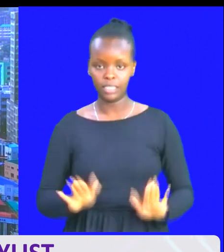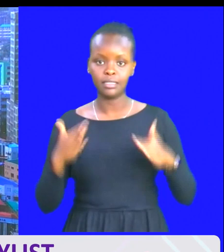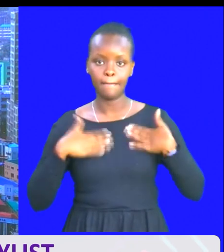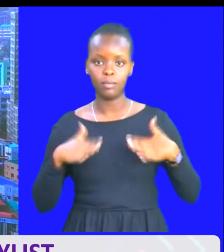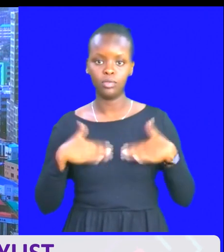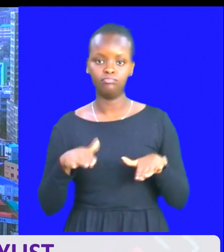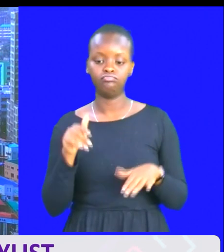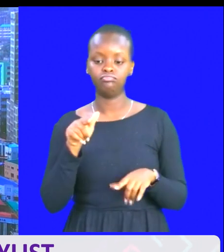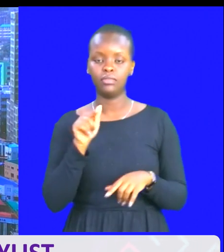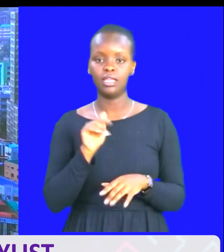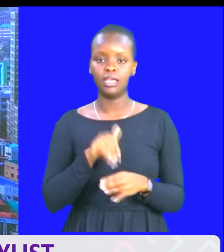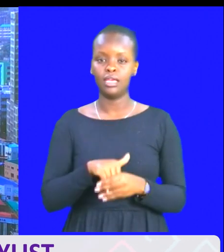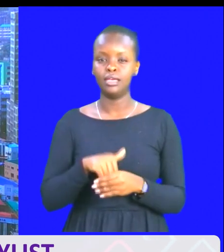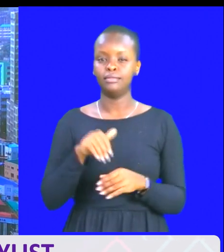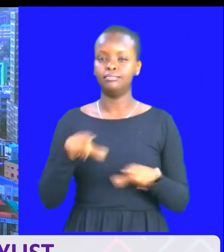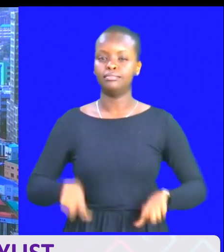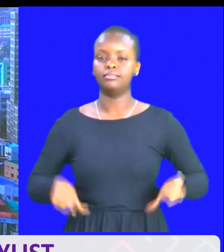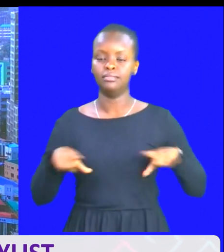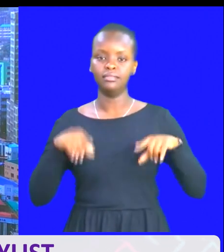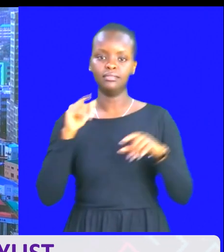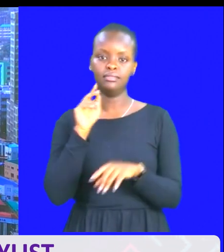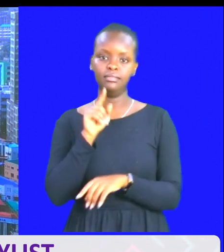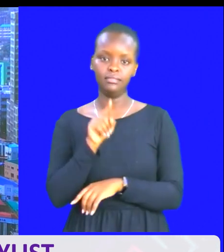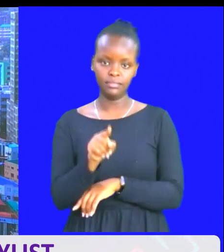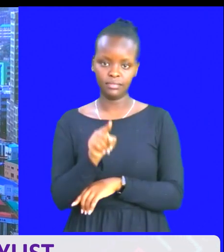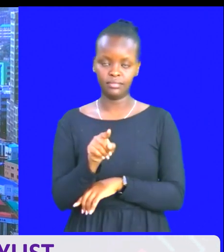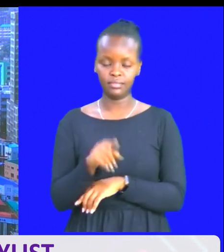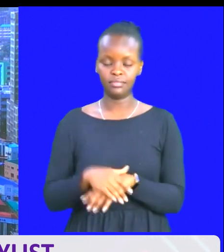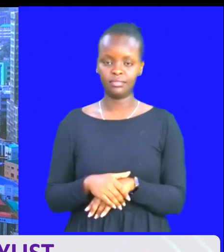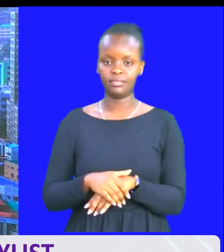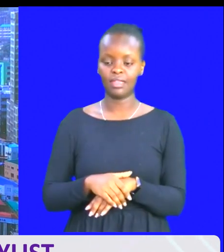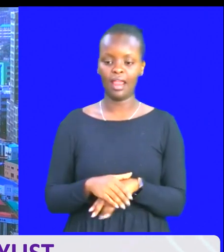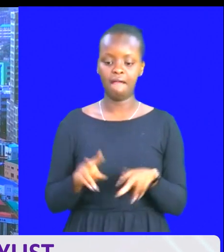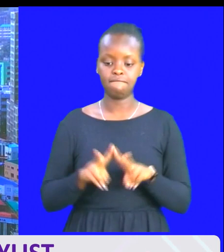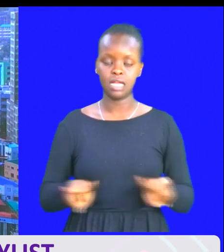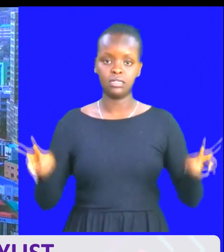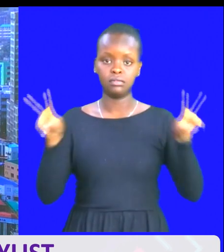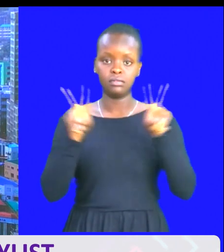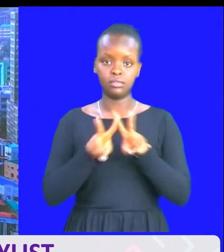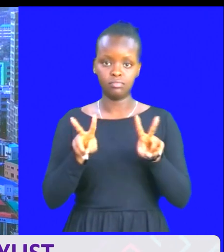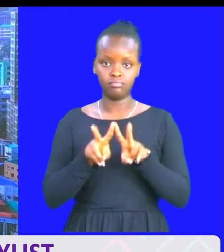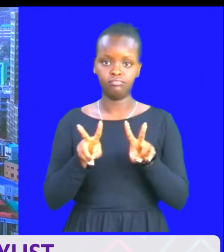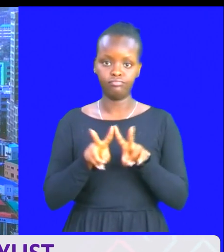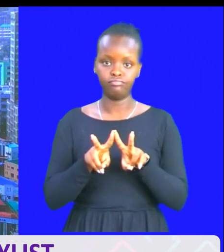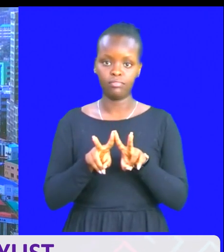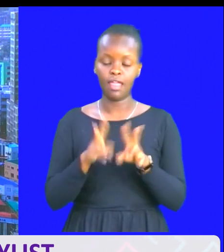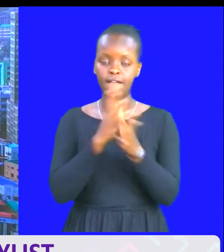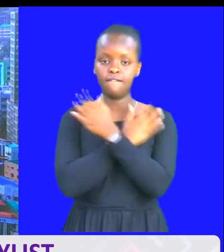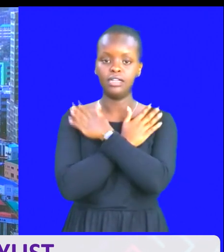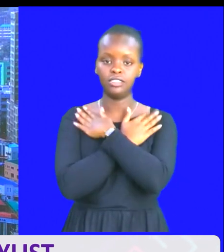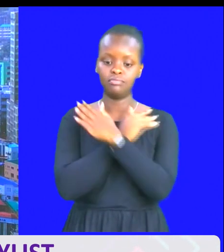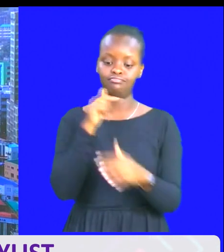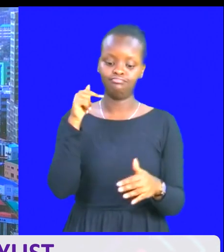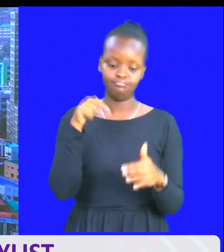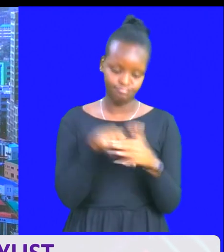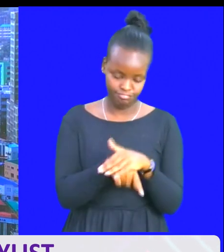Yeah. Iki tu ito friendship, brother. Yeah. Weni kulize brethren, so kuna mure jo, kuna bala wa besto yako nye. Ndiyo. Kwa uko chini jo wana